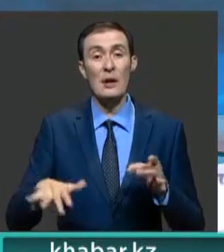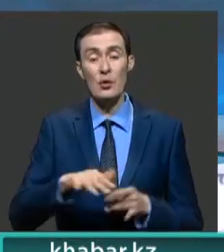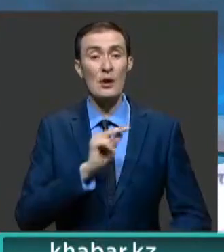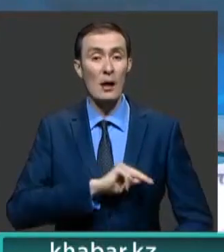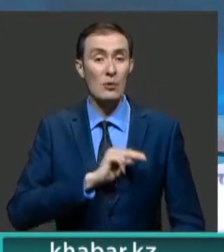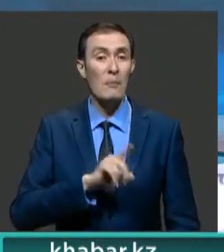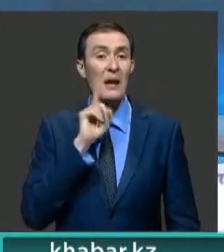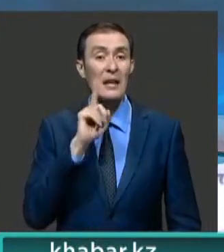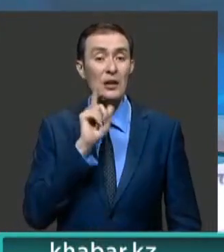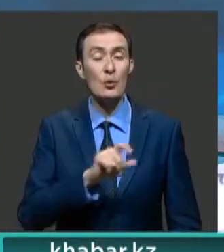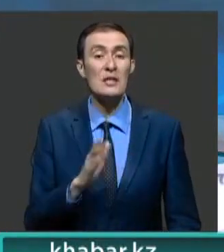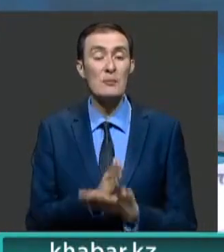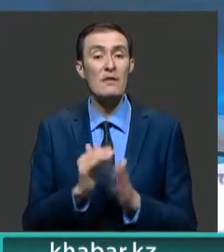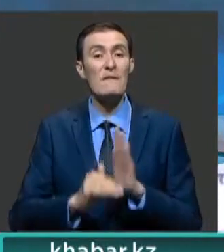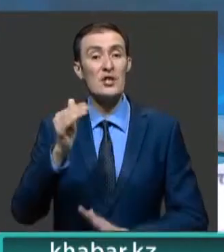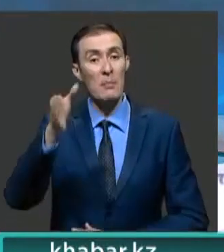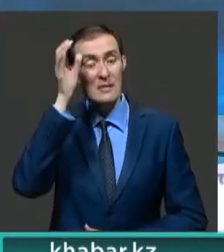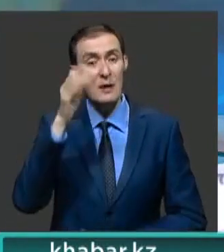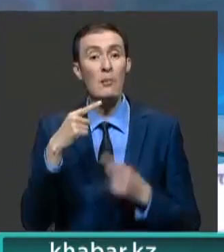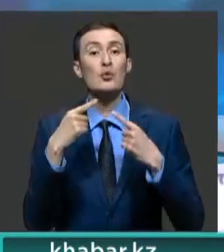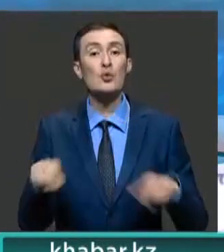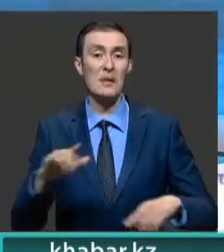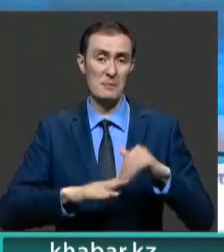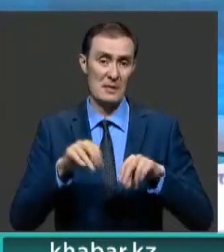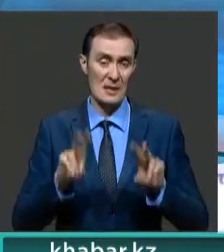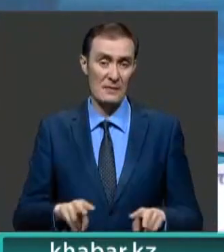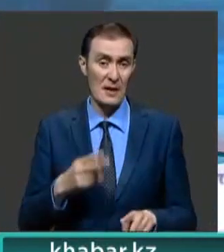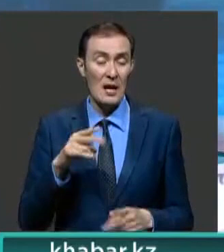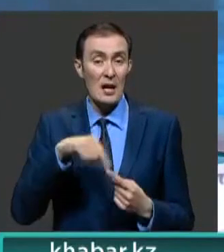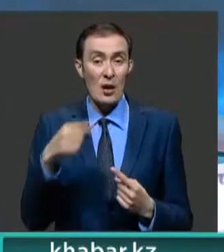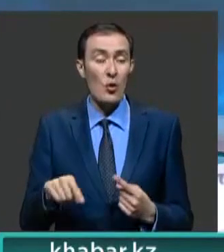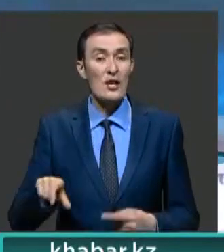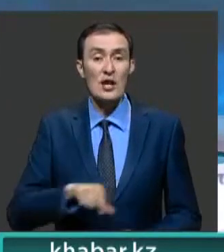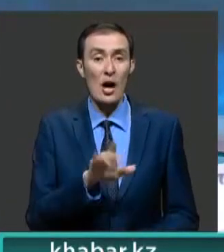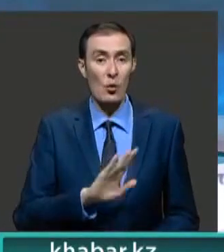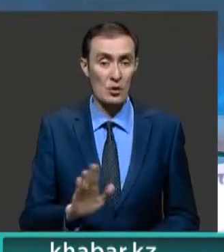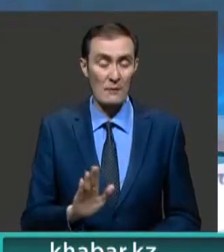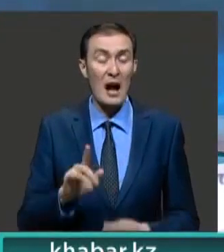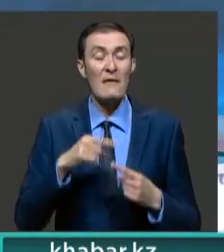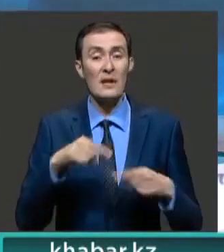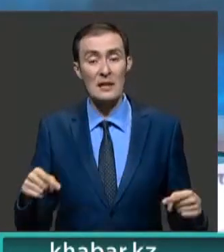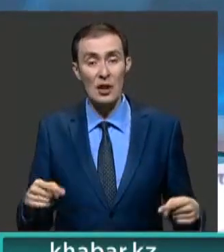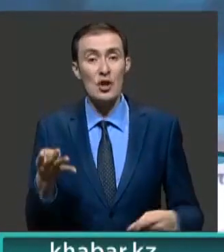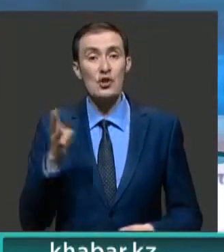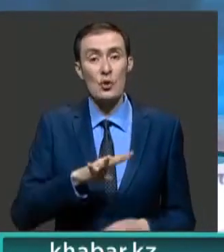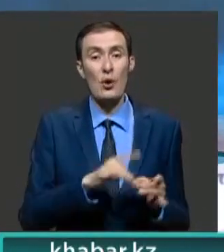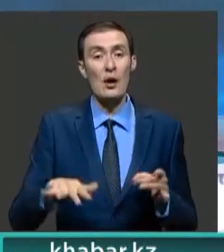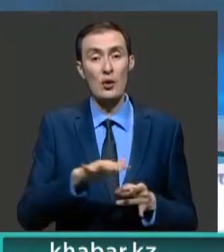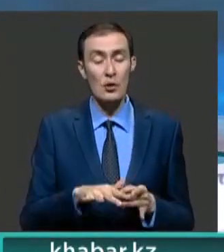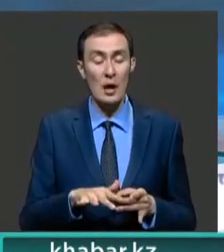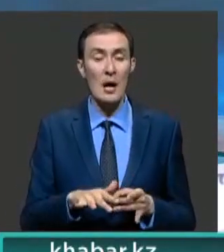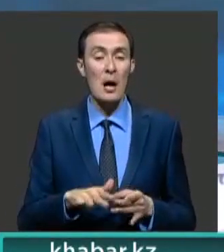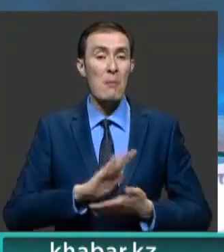работают молодые люди, имеющие высшее образование, по другим специальностям, но не дорожным. В остальных четырех районах